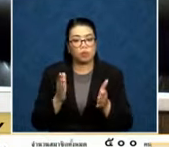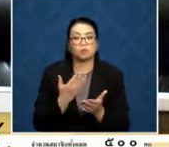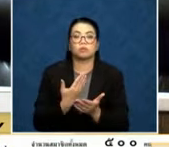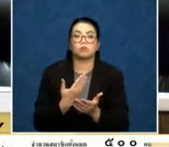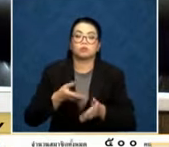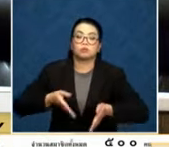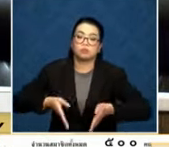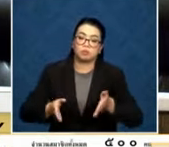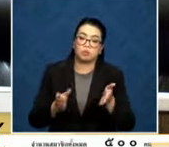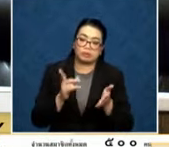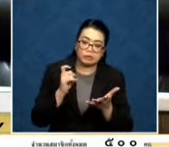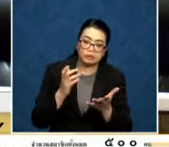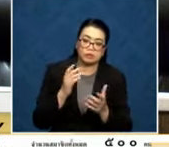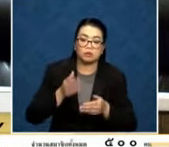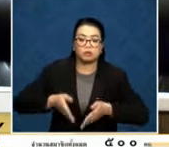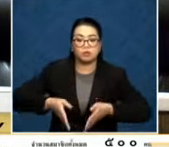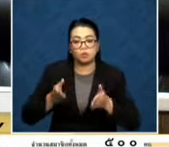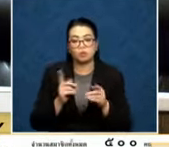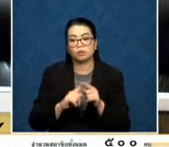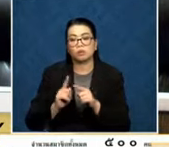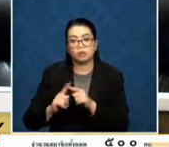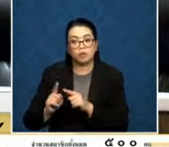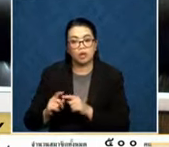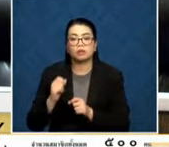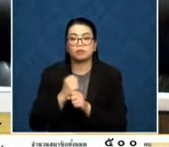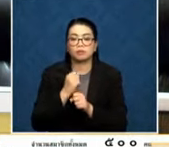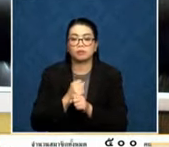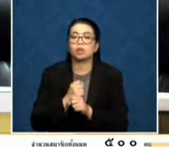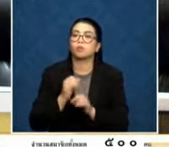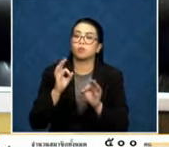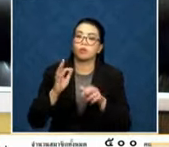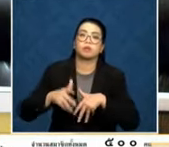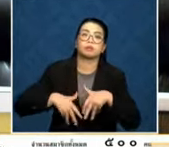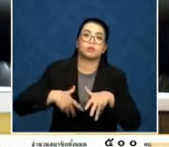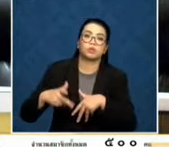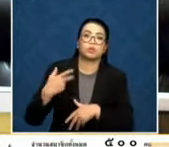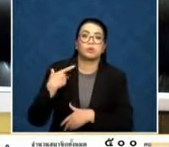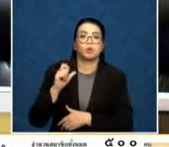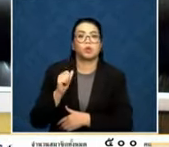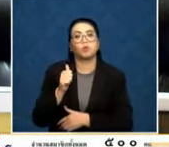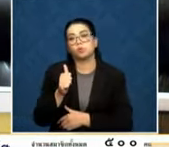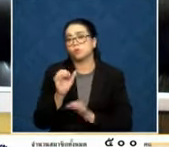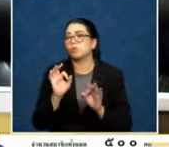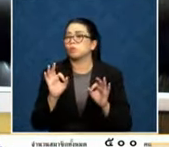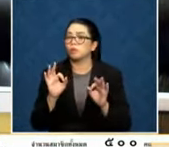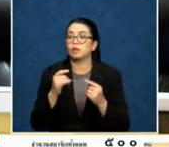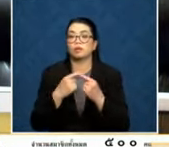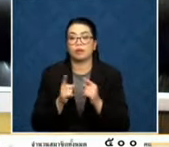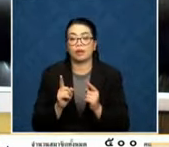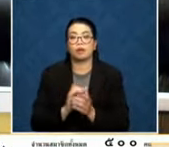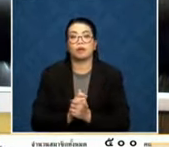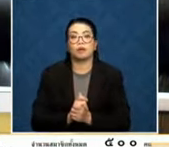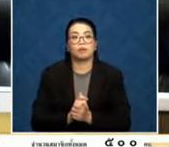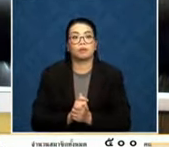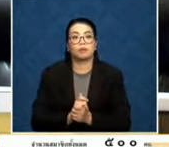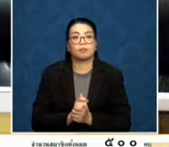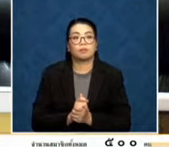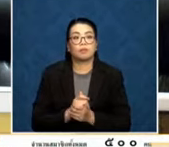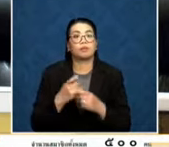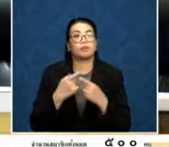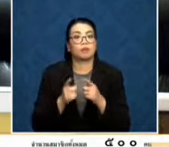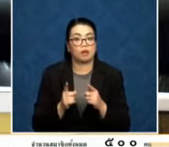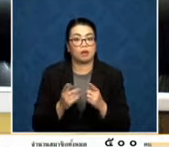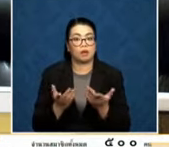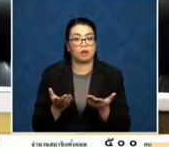ส่วนใหญ่ดีครับเรื่องถนนผมไม่ว่าทำไปแล้วพี่น้องประชาชนได้ประโยชน์ในการสัญจรไปมาแต่นั่นหมายความว่ายังไงครับแต่